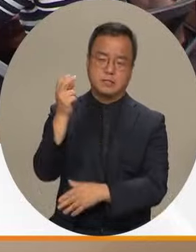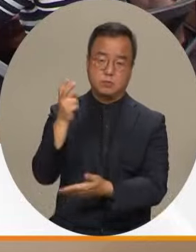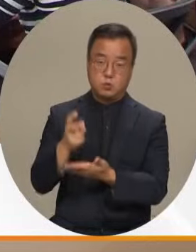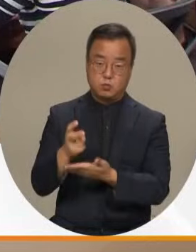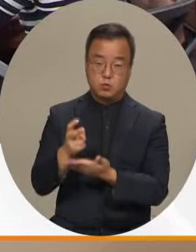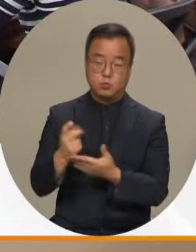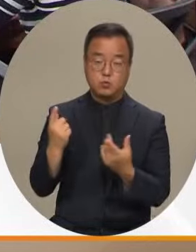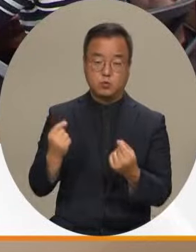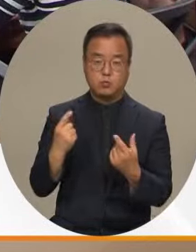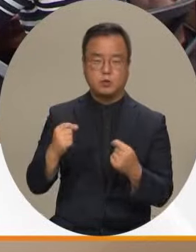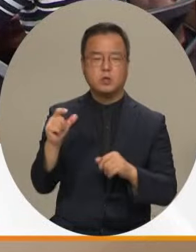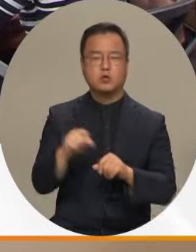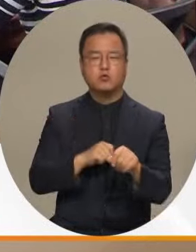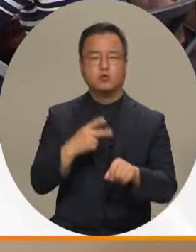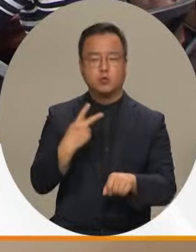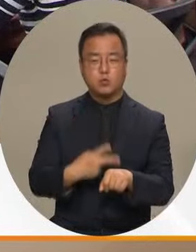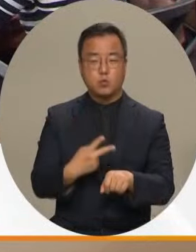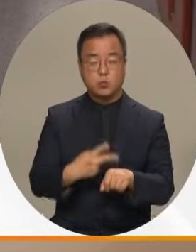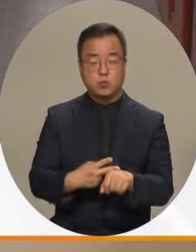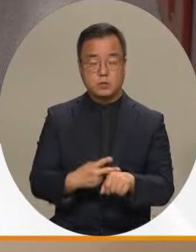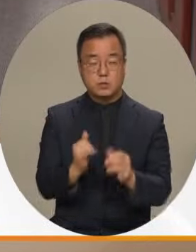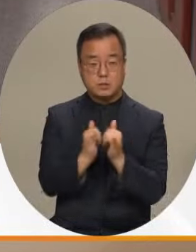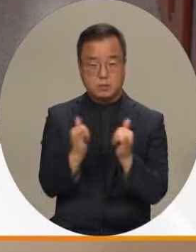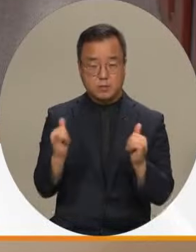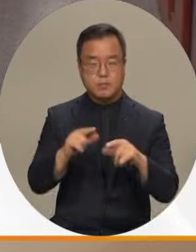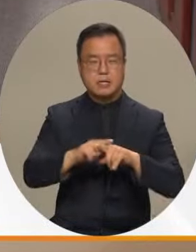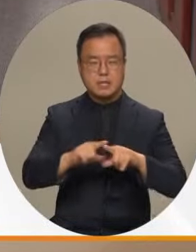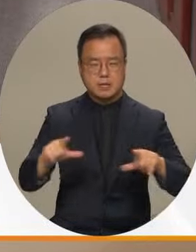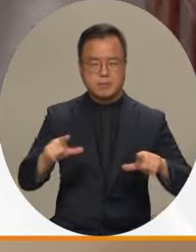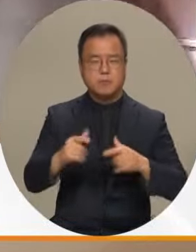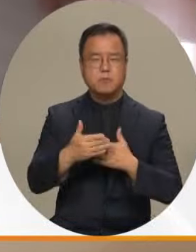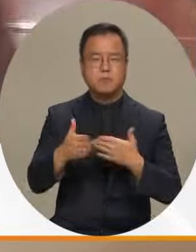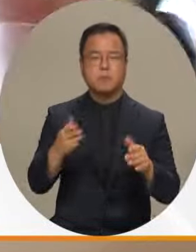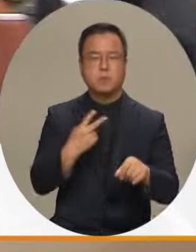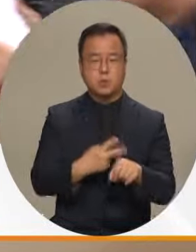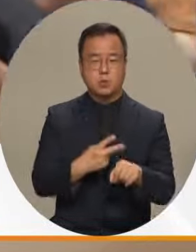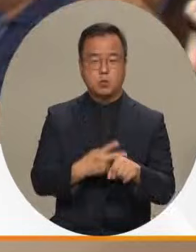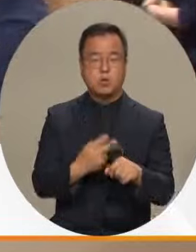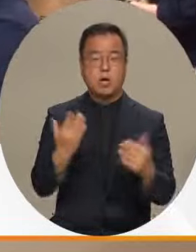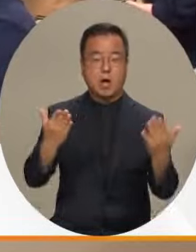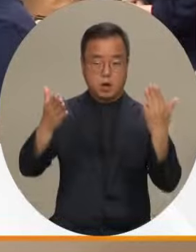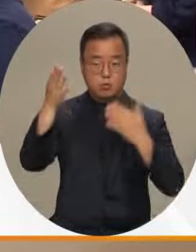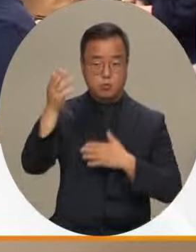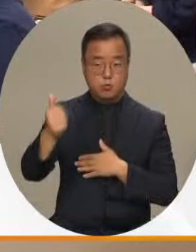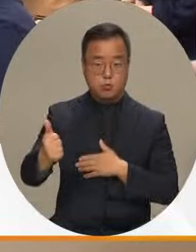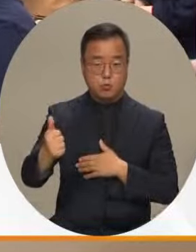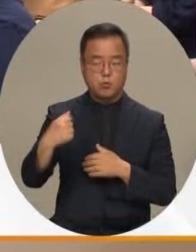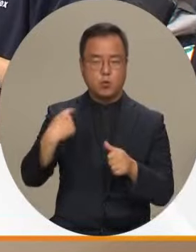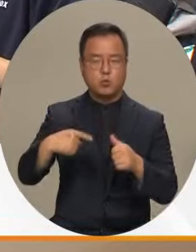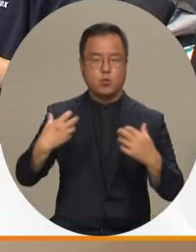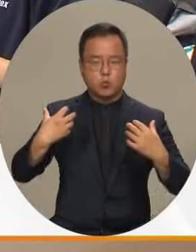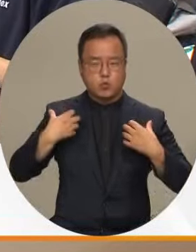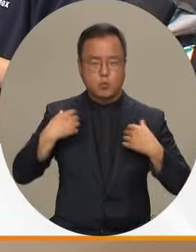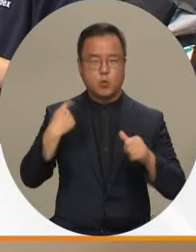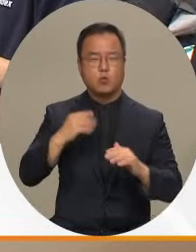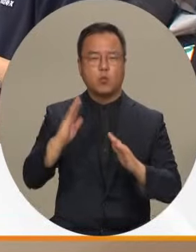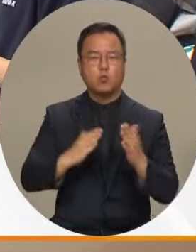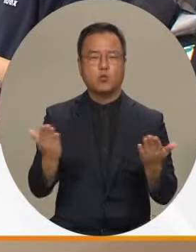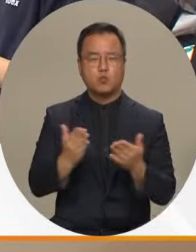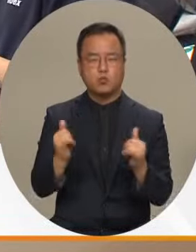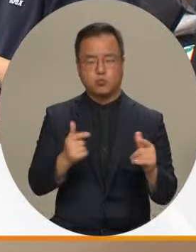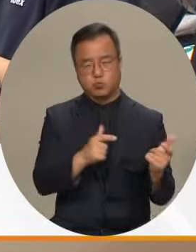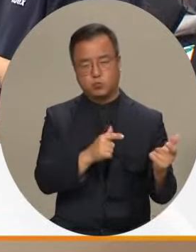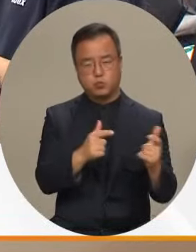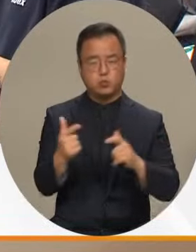때문에 특수교사뿐만 아니라 일반학급 교사, 그리고 교장 선생님, 교육청에 계시는 뭐 교육 공무원 여러분,